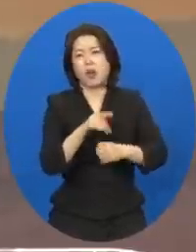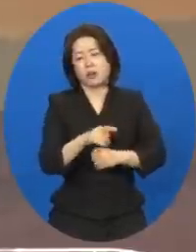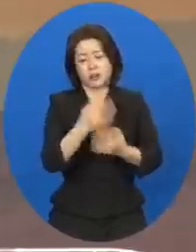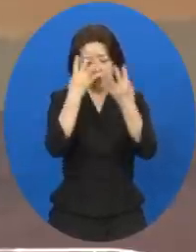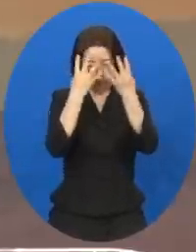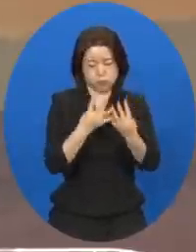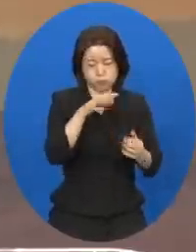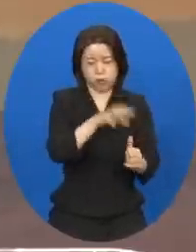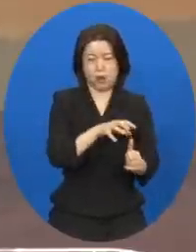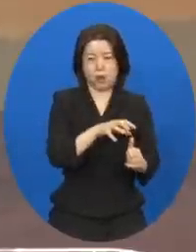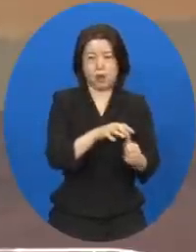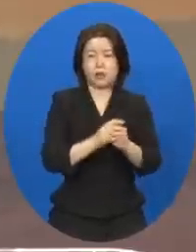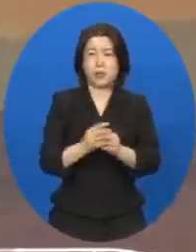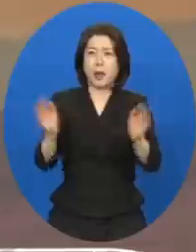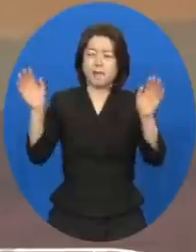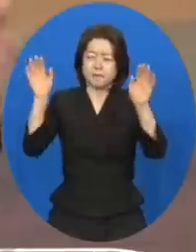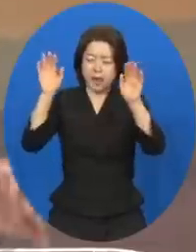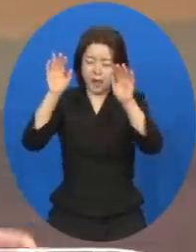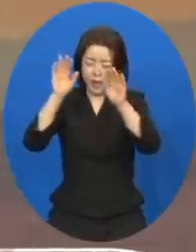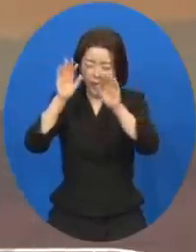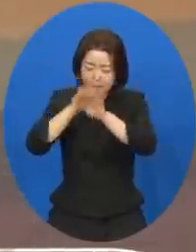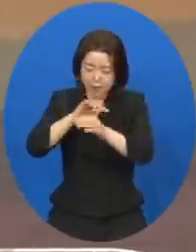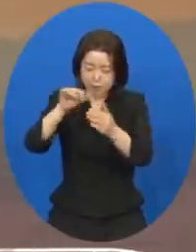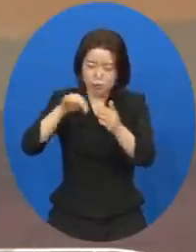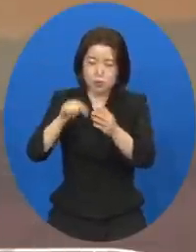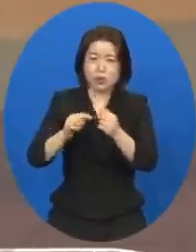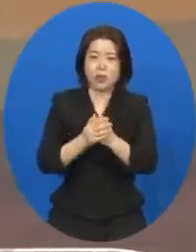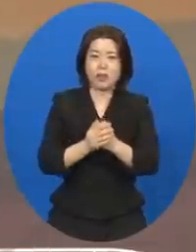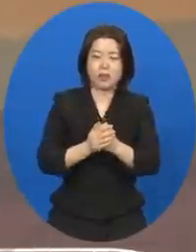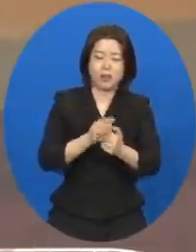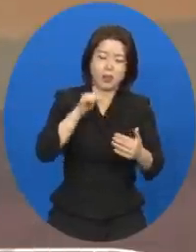그들은 속에서부터 찬양이